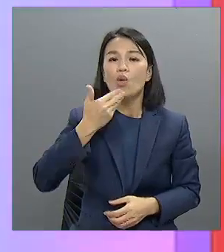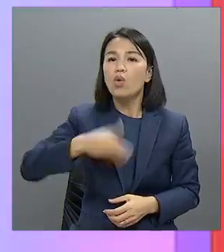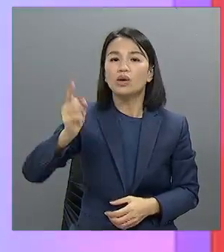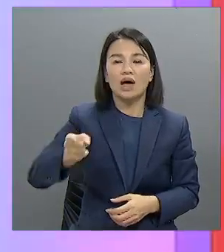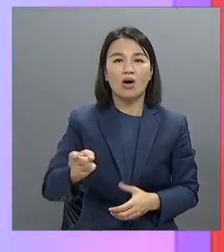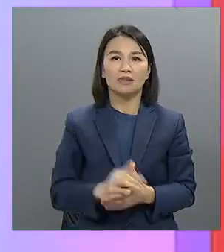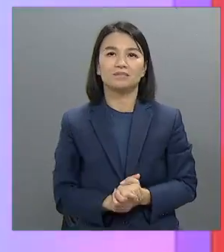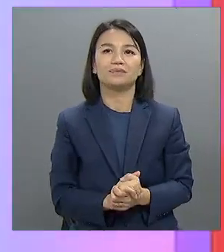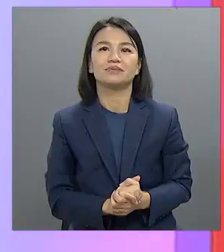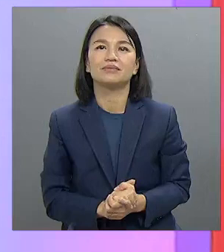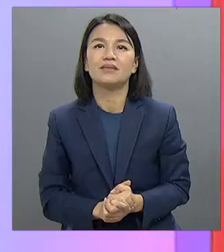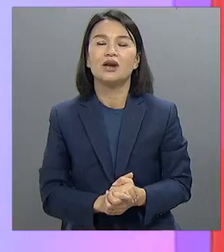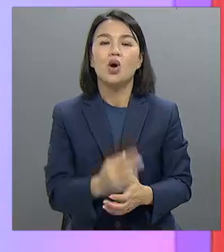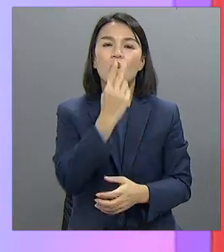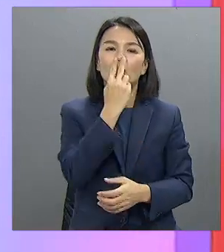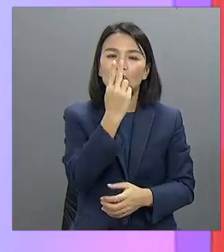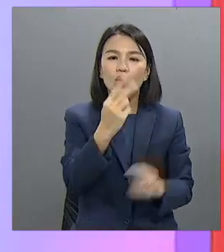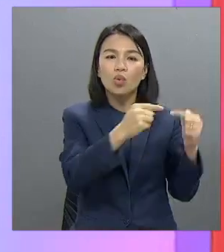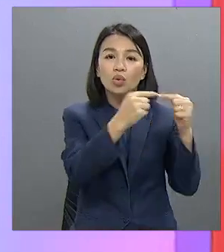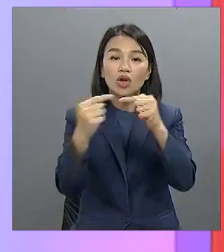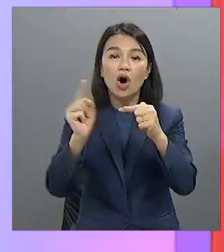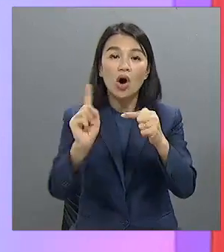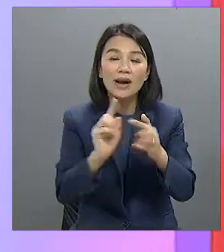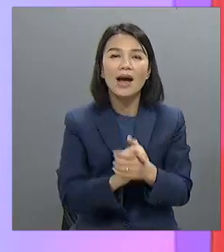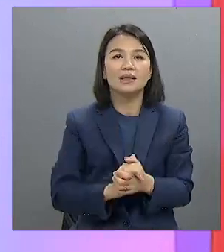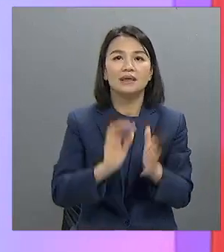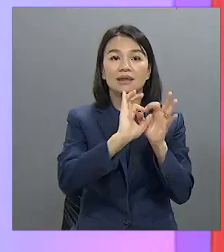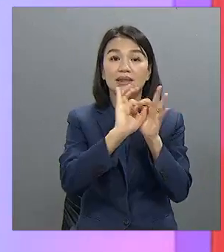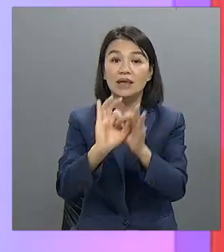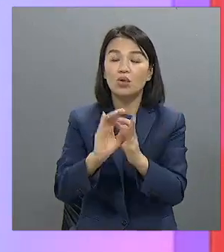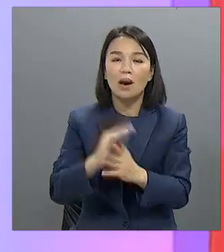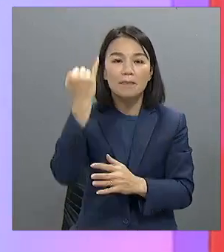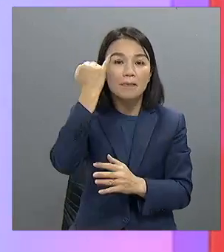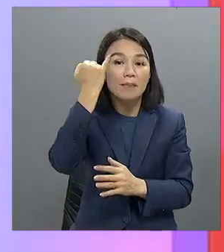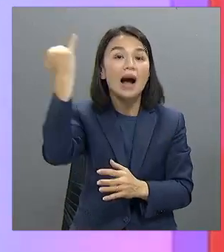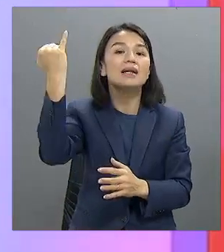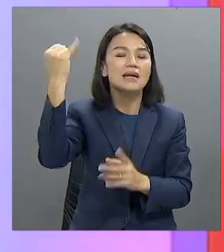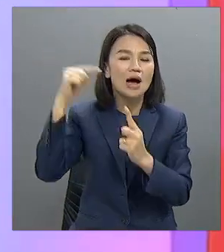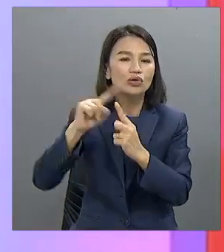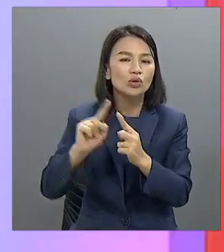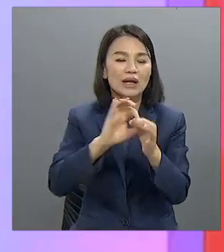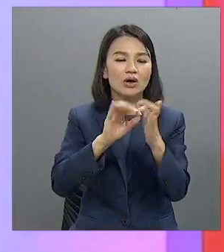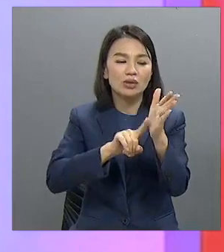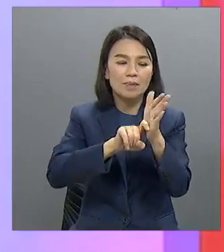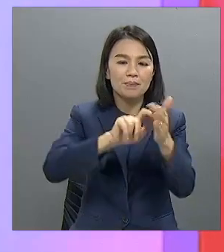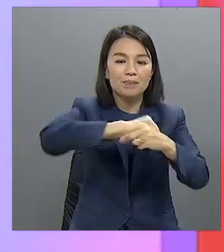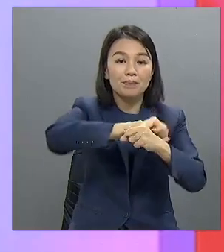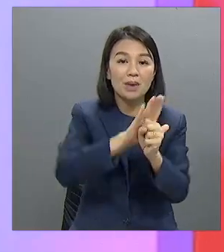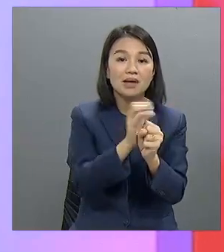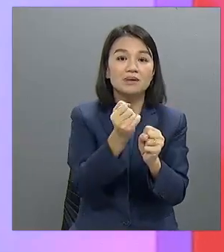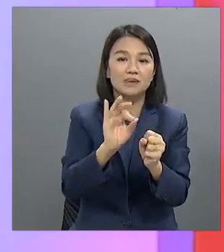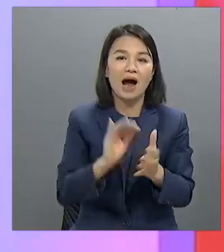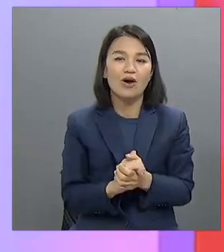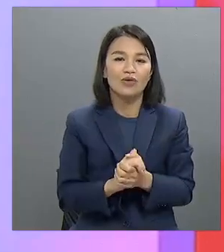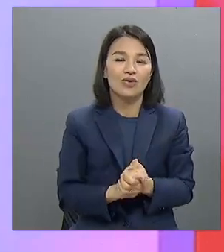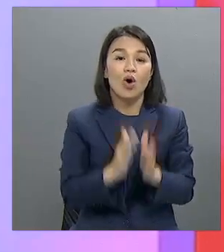ราวต่อมาครับพาคุณผู้ชมไปสร้างรายได้กันหน่อยเผื่อเป็นไอเดียในช่วงสถานการณ์โควิด19นะครับมีพ่อค้าขายของชำคนหนึ่งที่จังหวัดเพชรบู